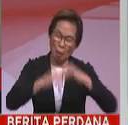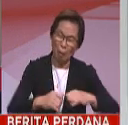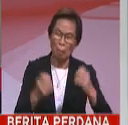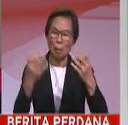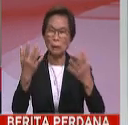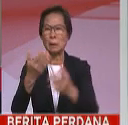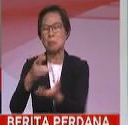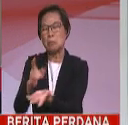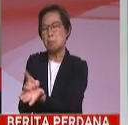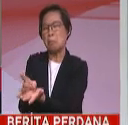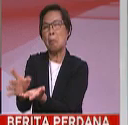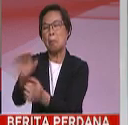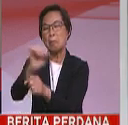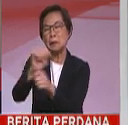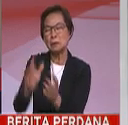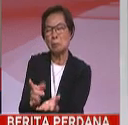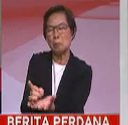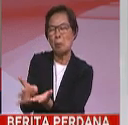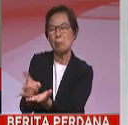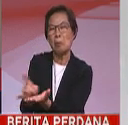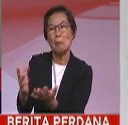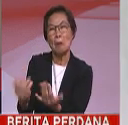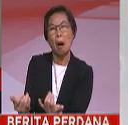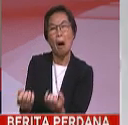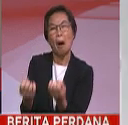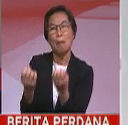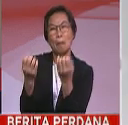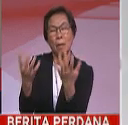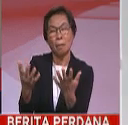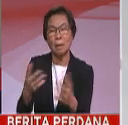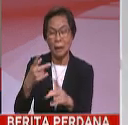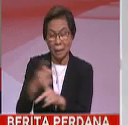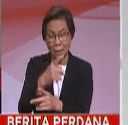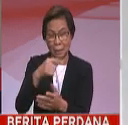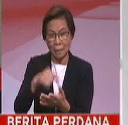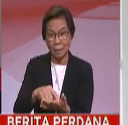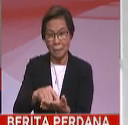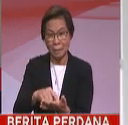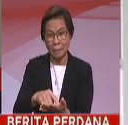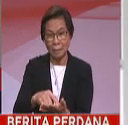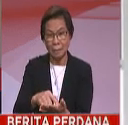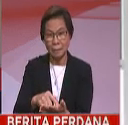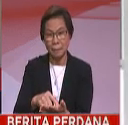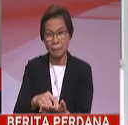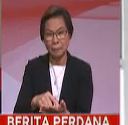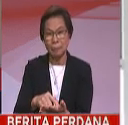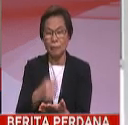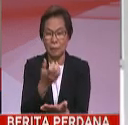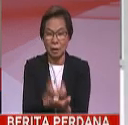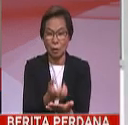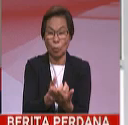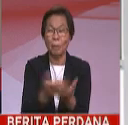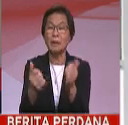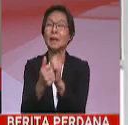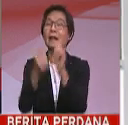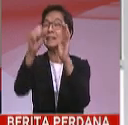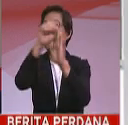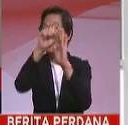orang kena buang kerja. So kali ini harap kerajaan bagi kelonggaran kat ekonomi tapi dengan syarat